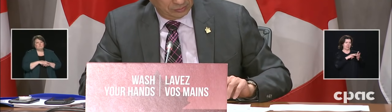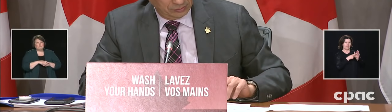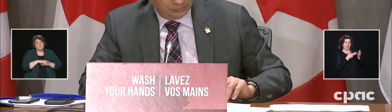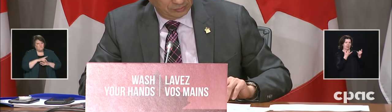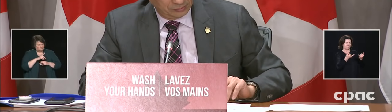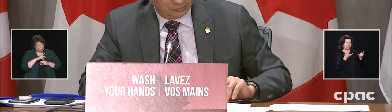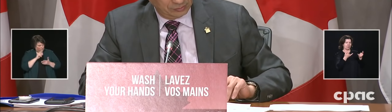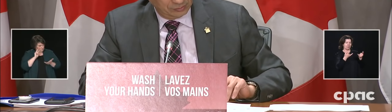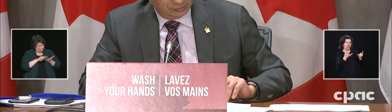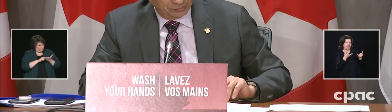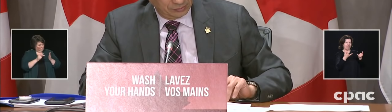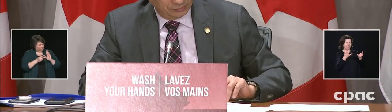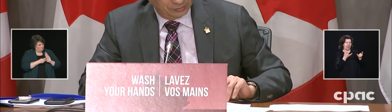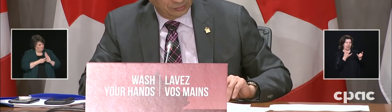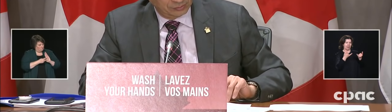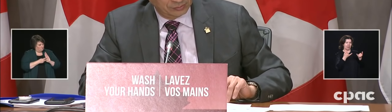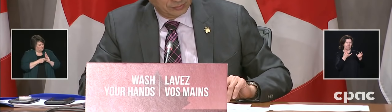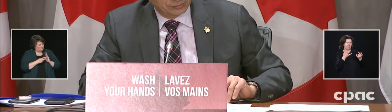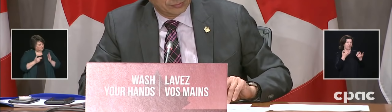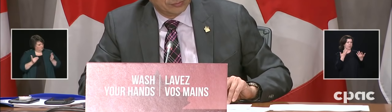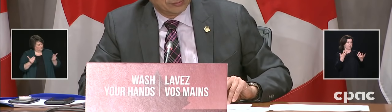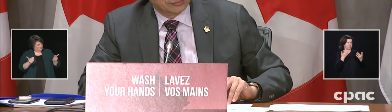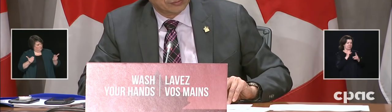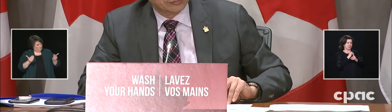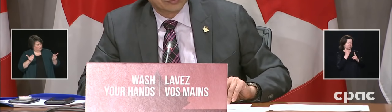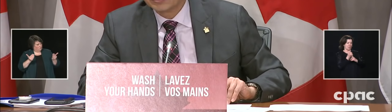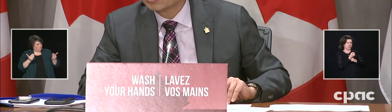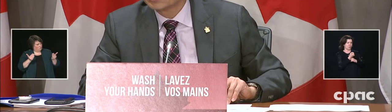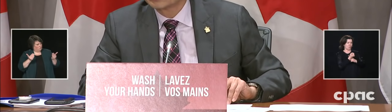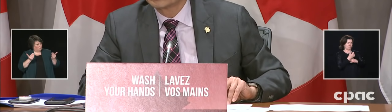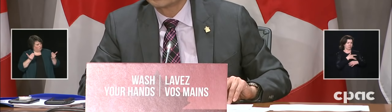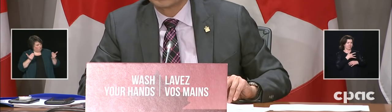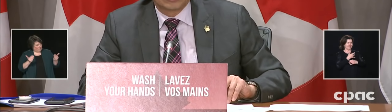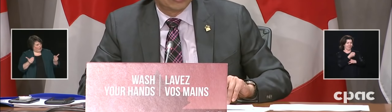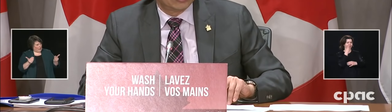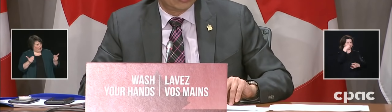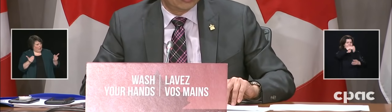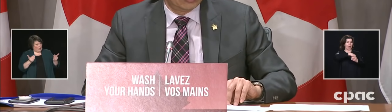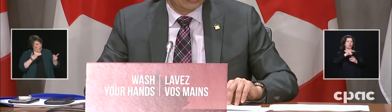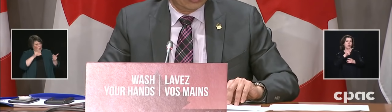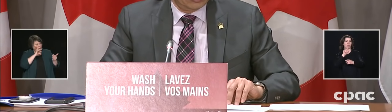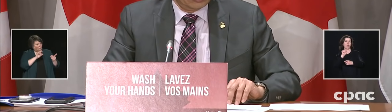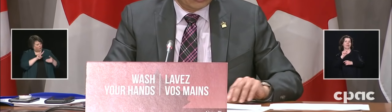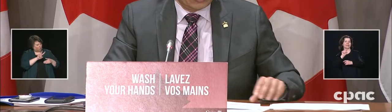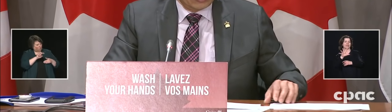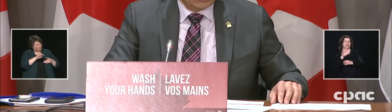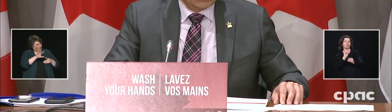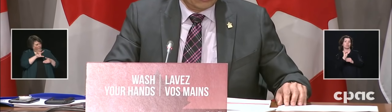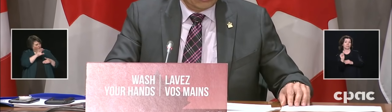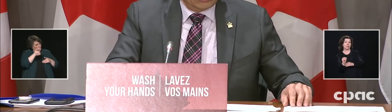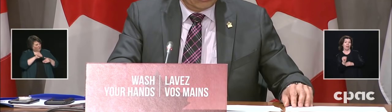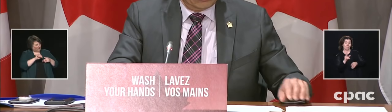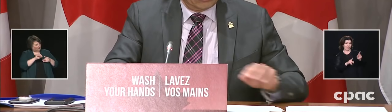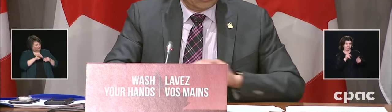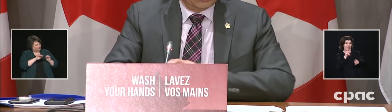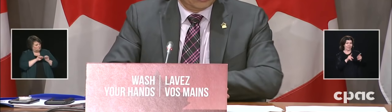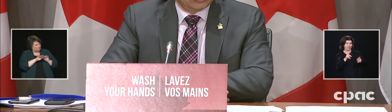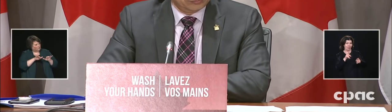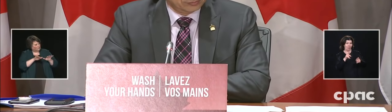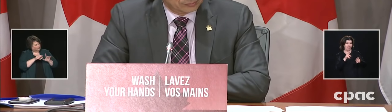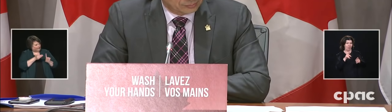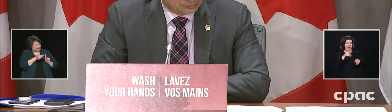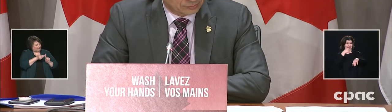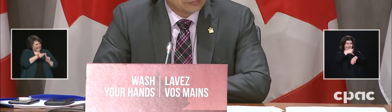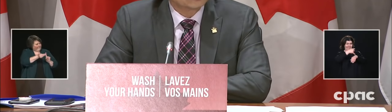là, du 2,5 de la population infectée? Et puis, mon autre